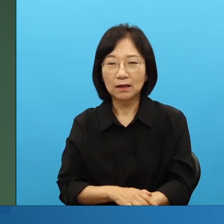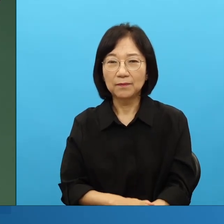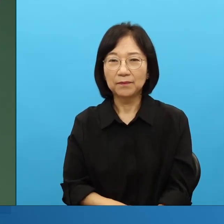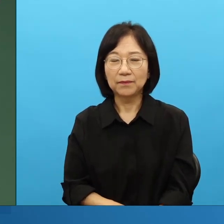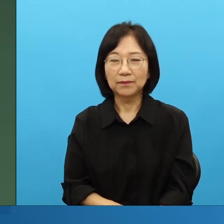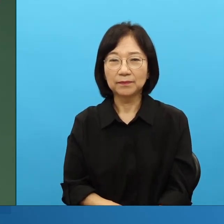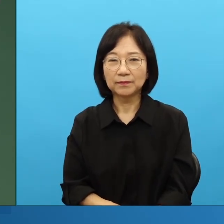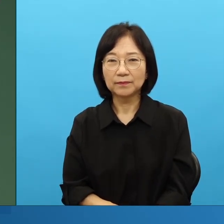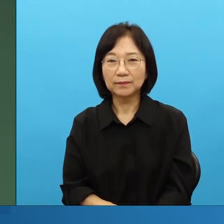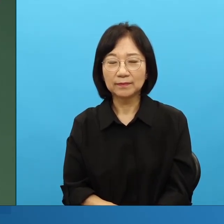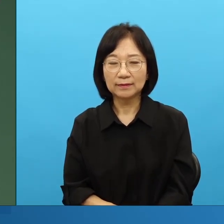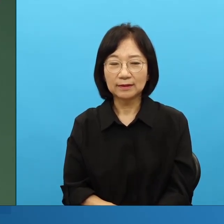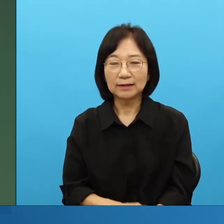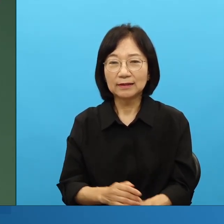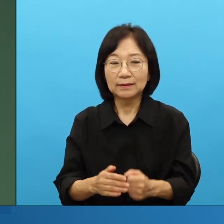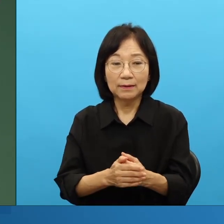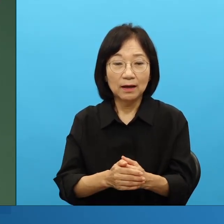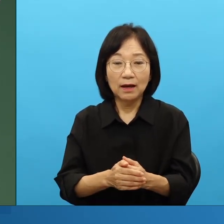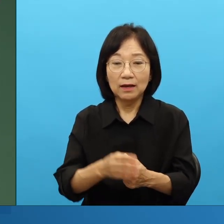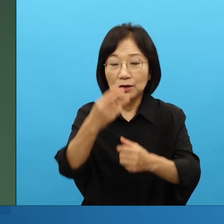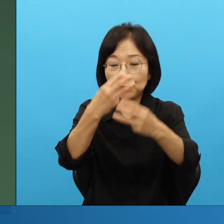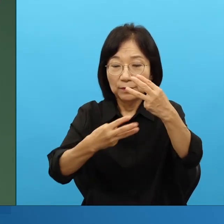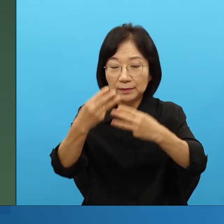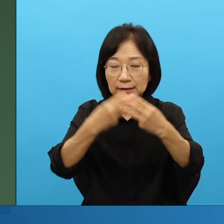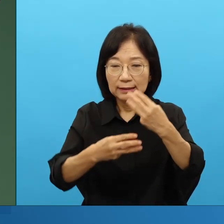300% 준비되도록 기도 준비하라니까요.